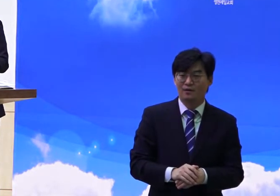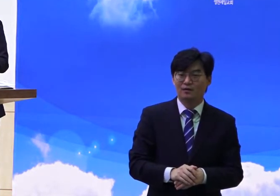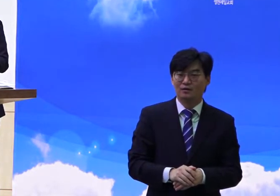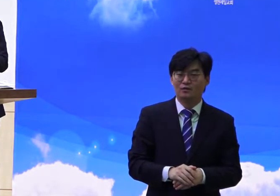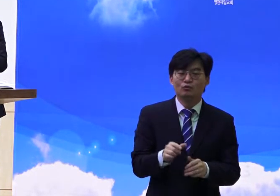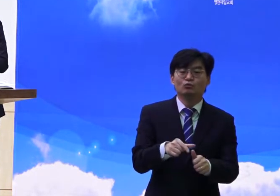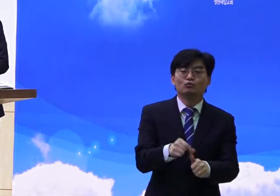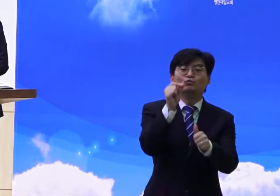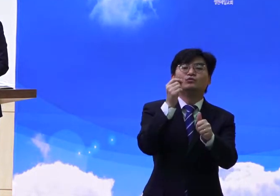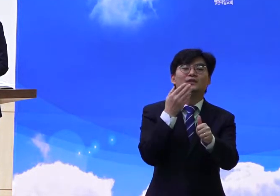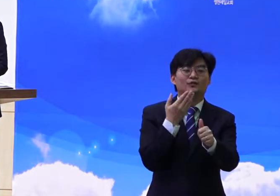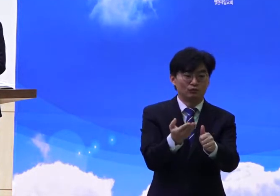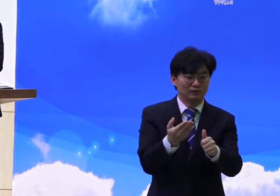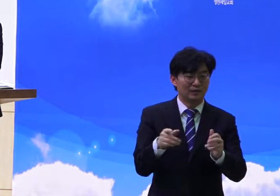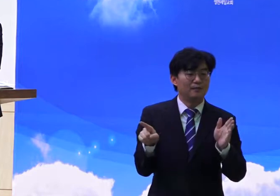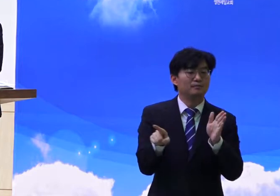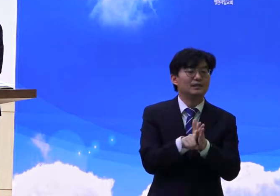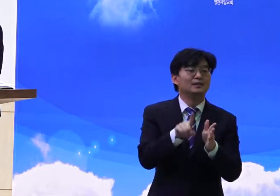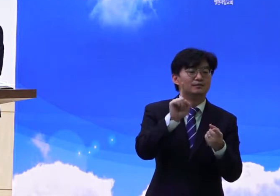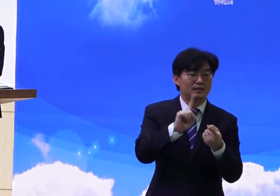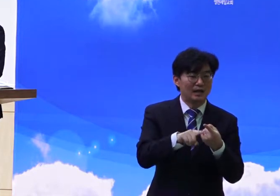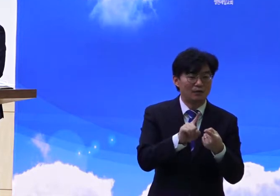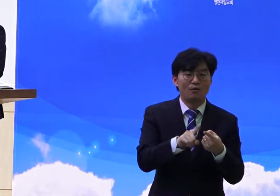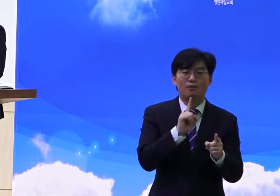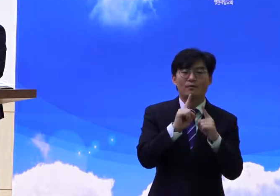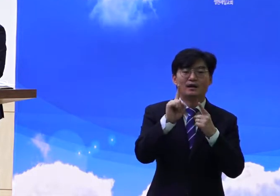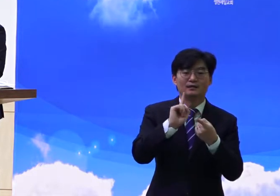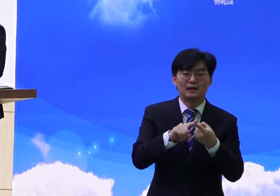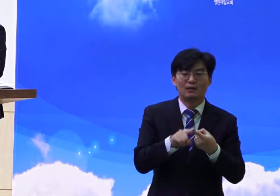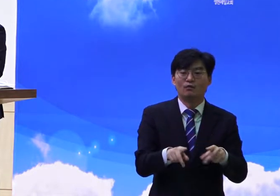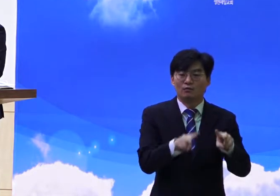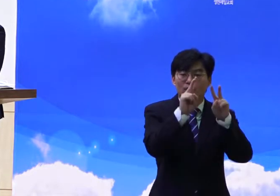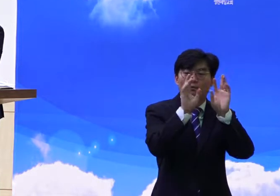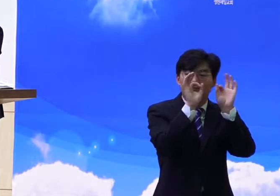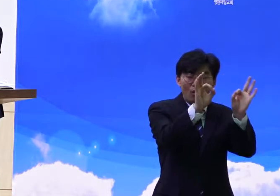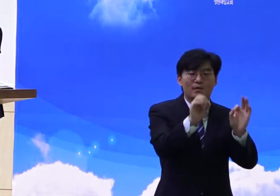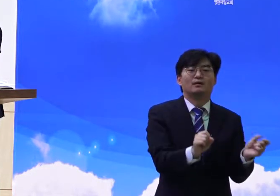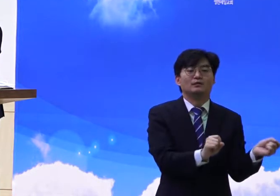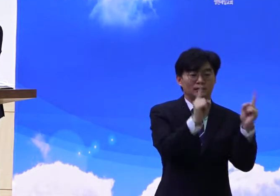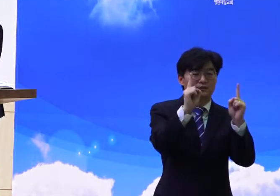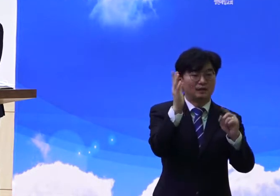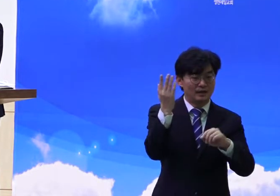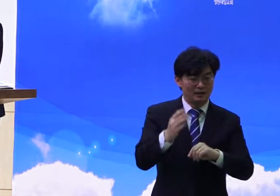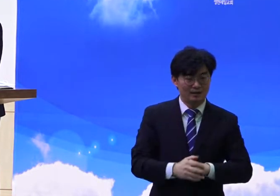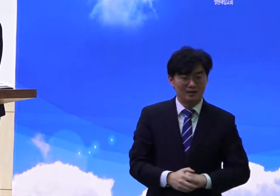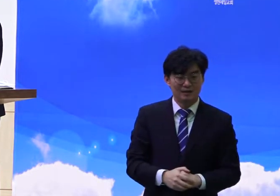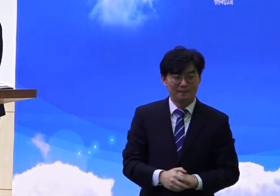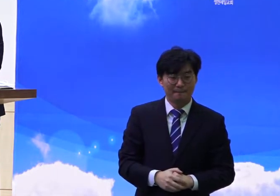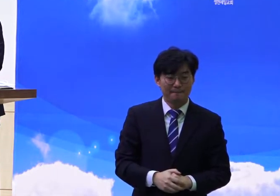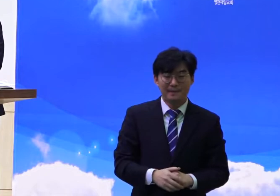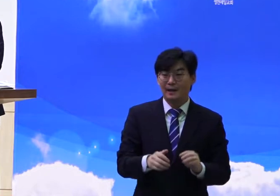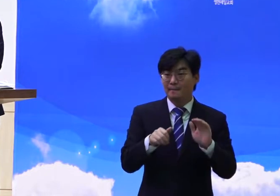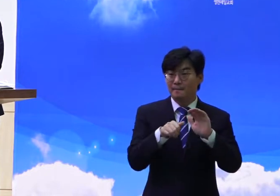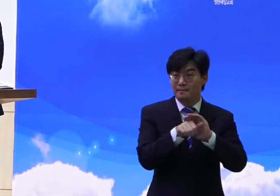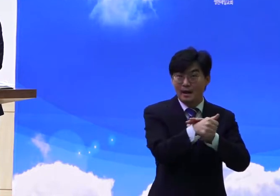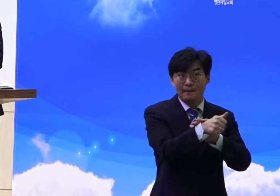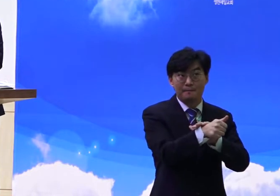있었던 유일한 길은 하나님의 말씀대로 하는 것이었습니다. 장대에 매달린